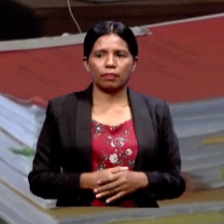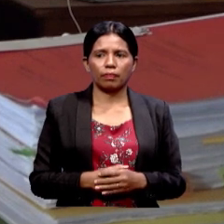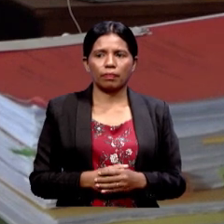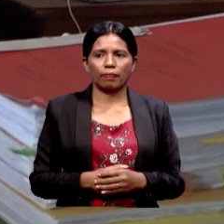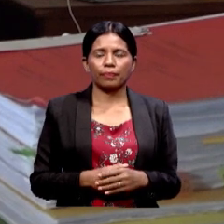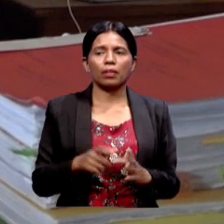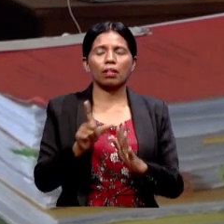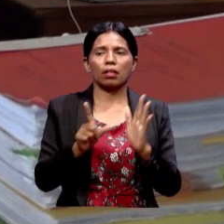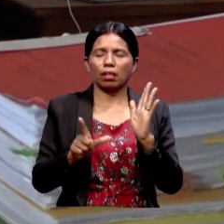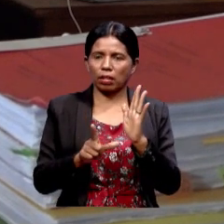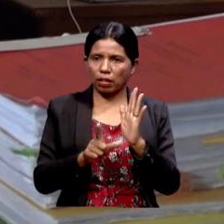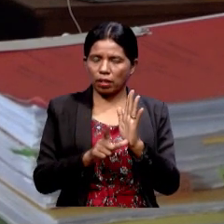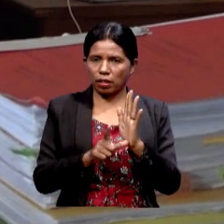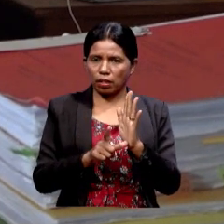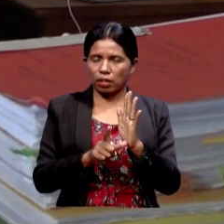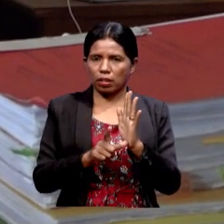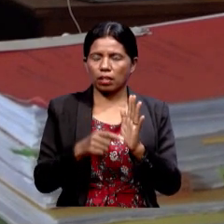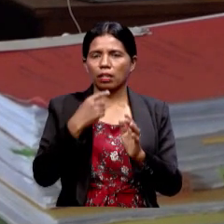12 orang atau halu